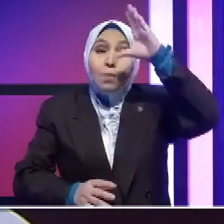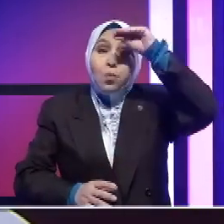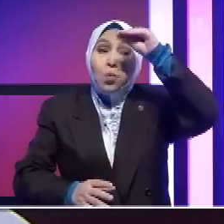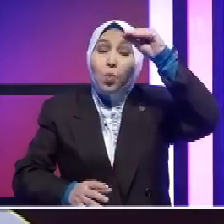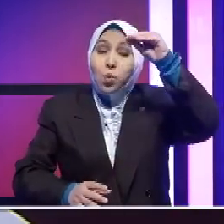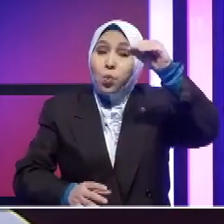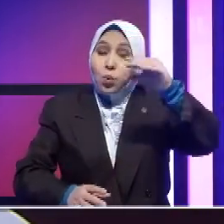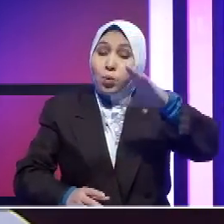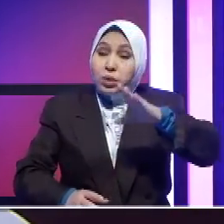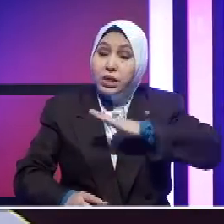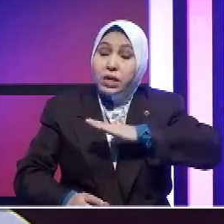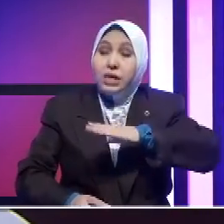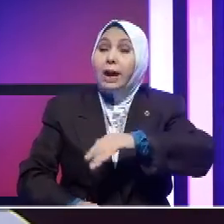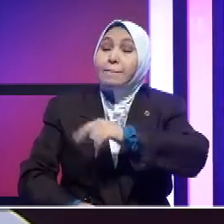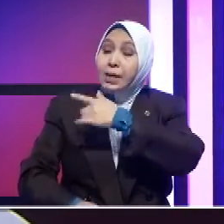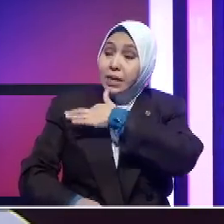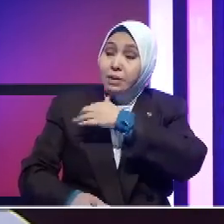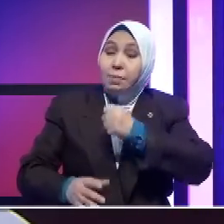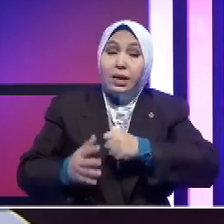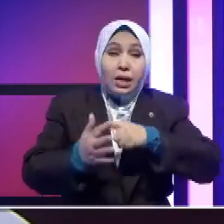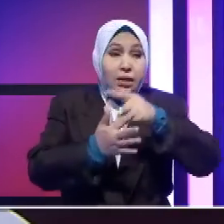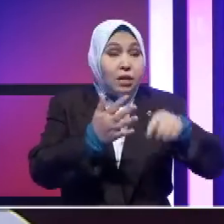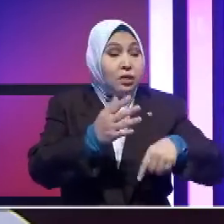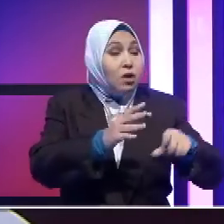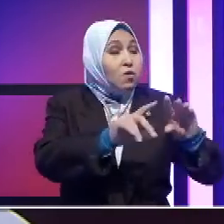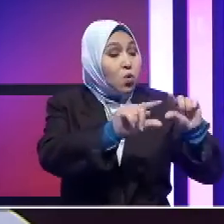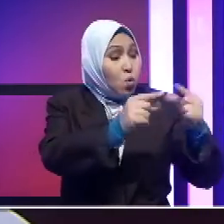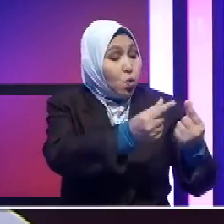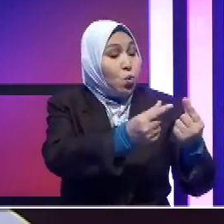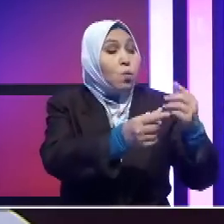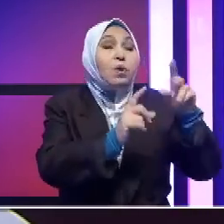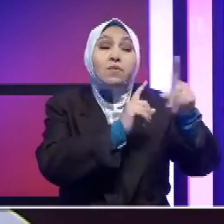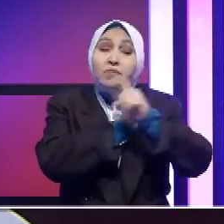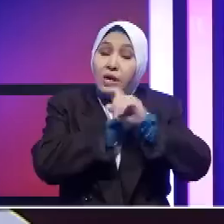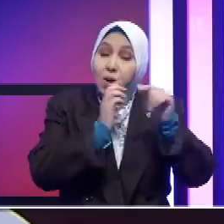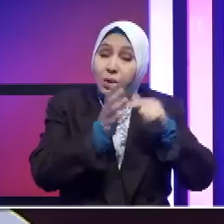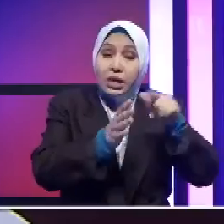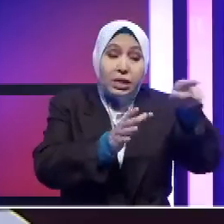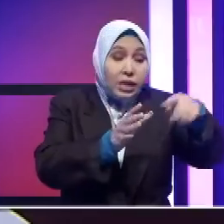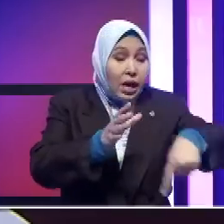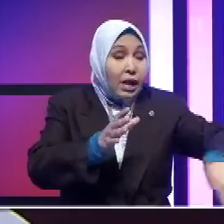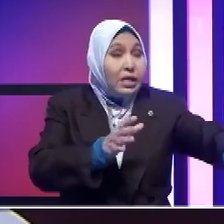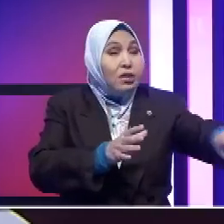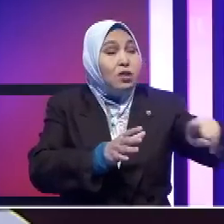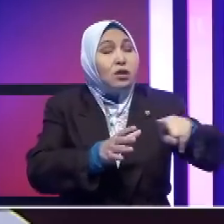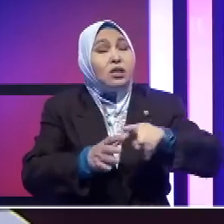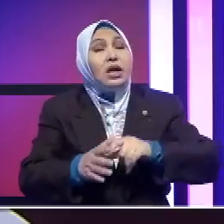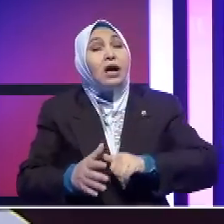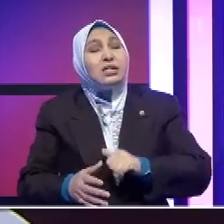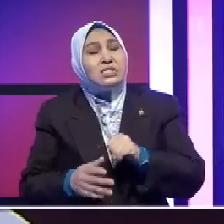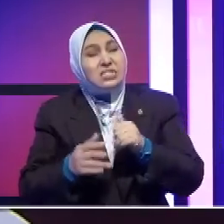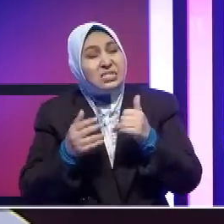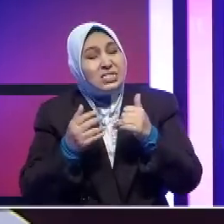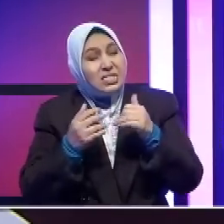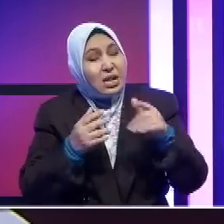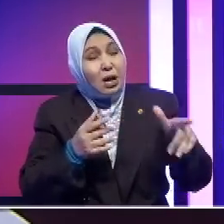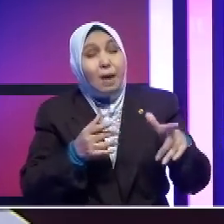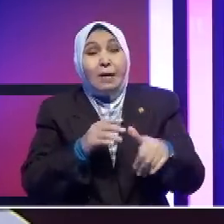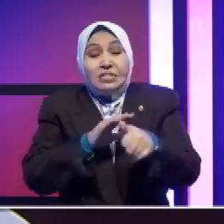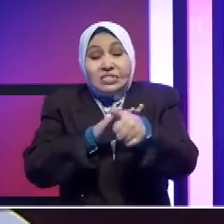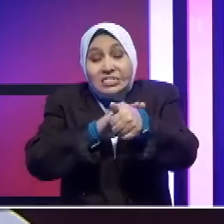beriman dari kalangan ahli Musa, ahli Firaun, yang selama ini menyembunyikan imannya, dia